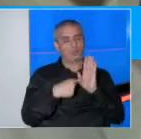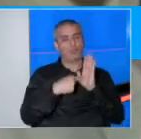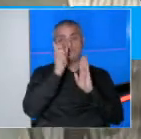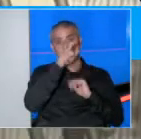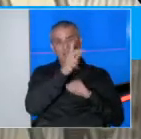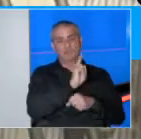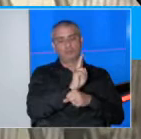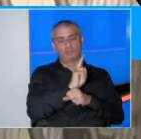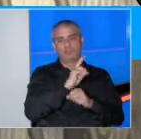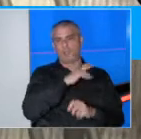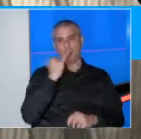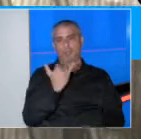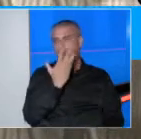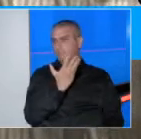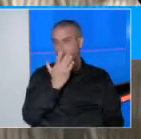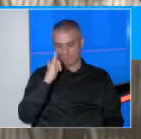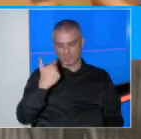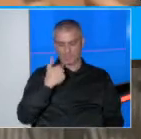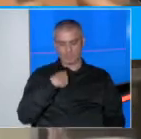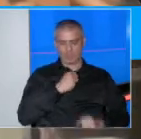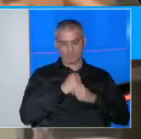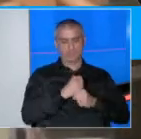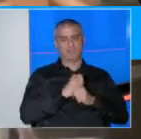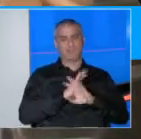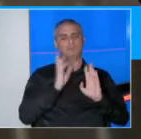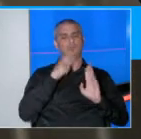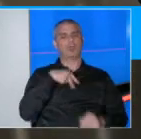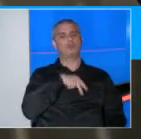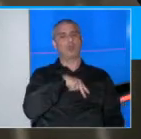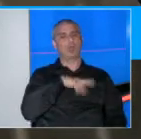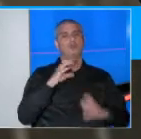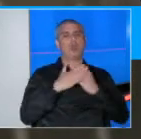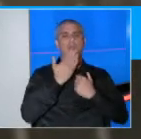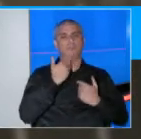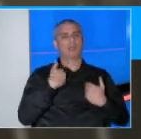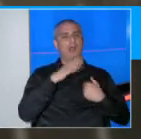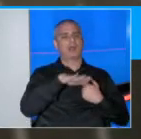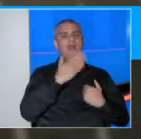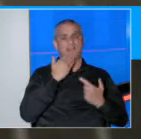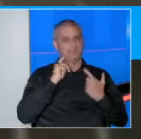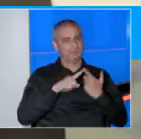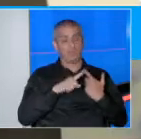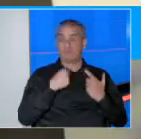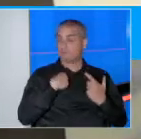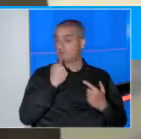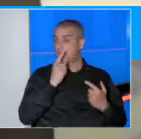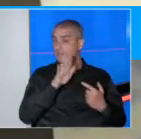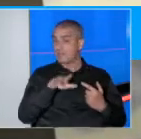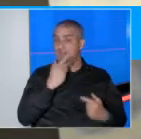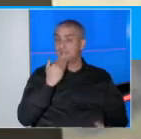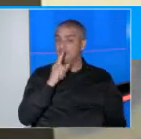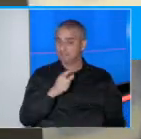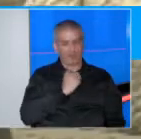מאדם שמשקר על ימין ועל שמאל. כן, אנחנו כנציגי ציבור, יש לנו אחריות על עם ישראל, על ילדי ישראל, ואני אומר לילדי